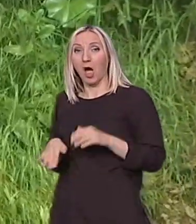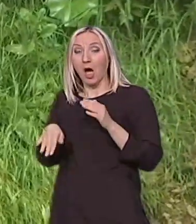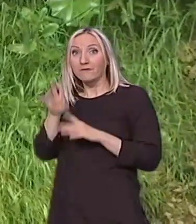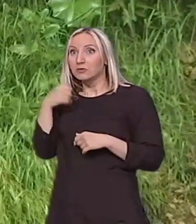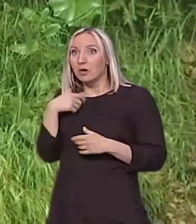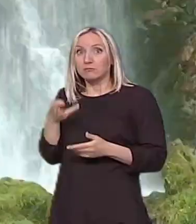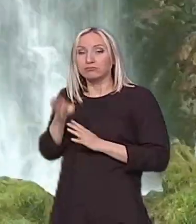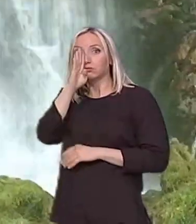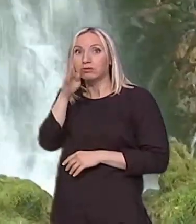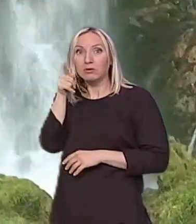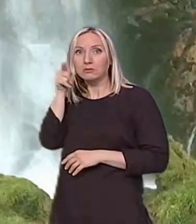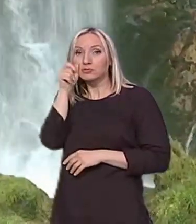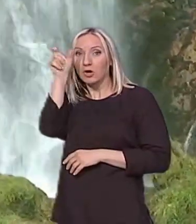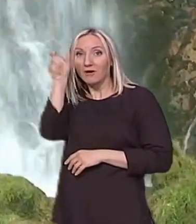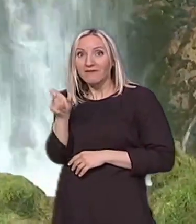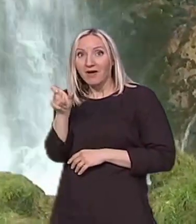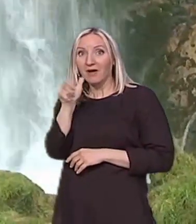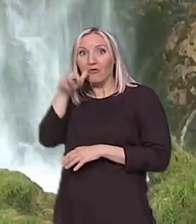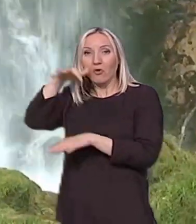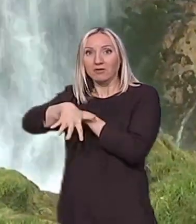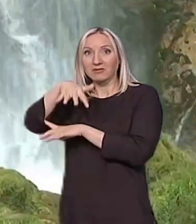zaledio pogled ka slapu.